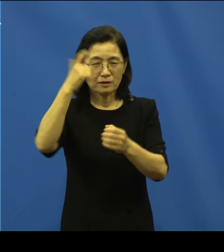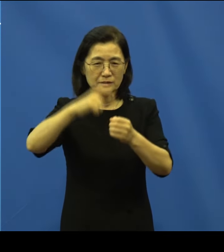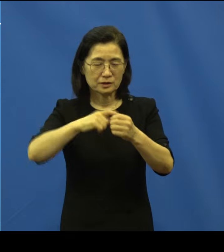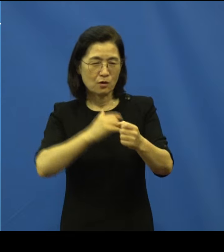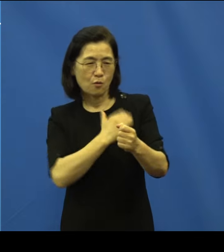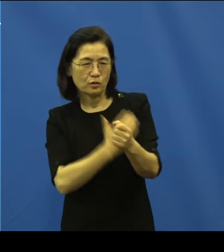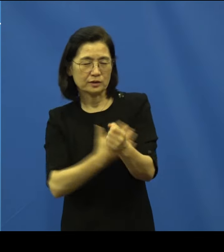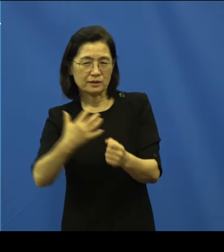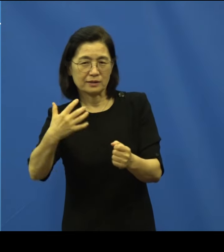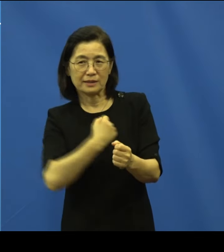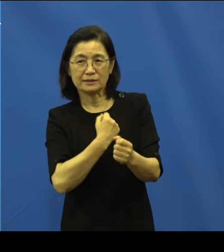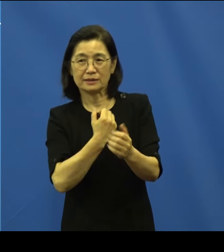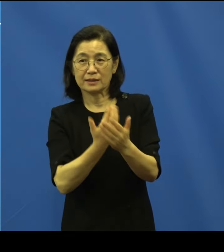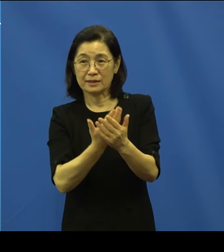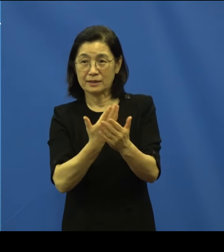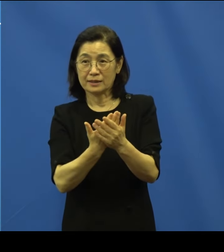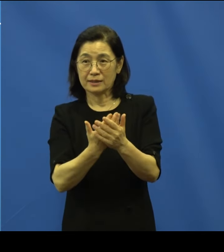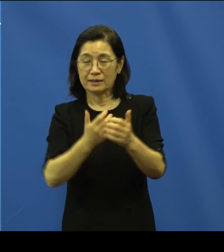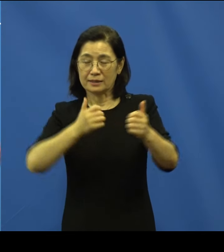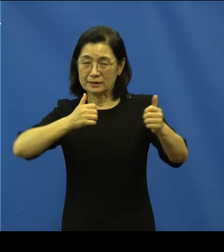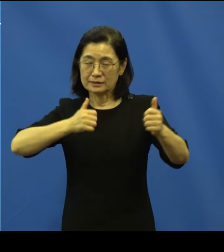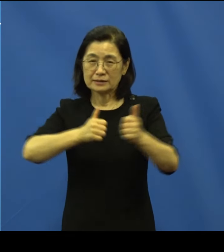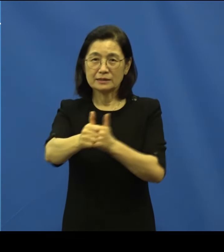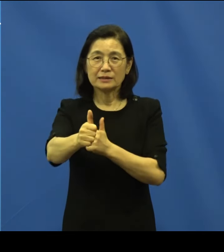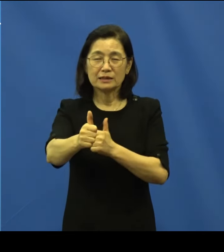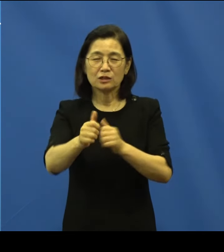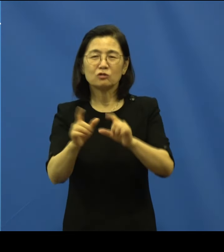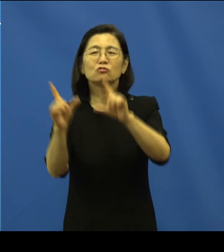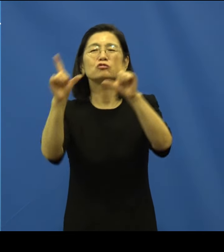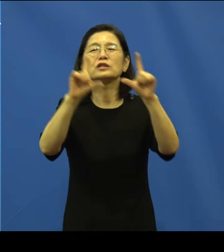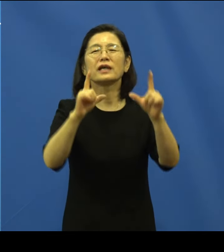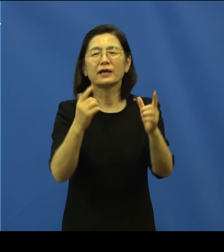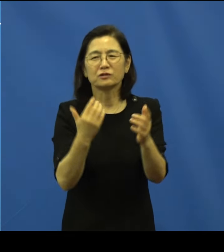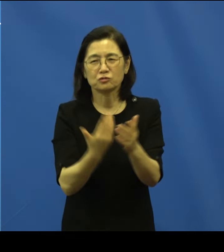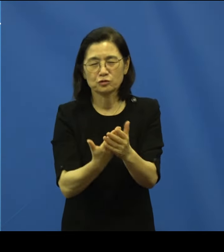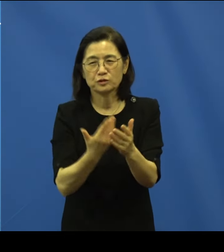하여 주시옵소서. 승리를 누리게 하여 주시옵소서.